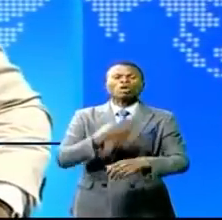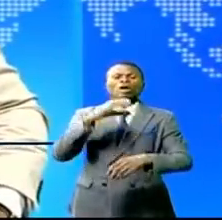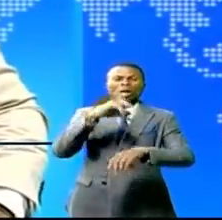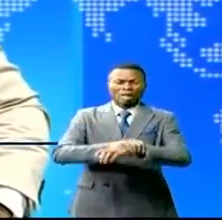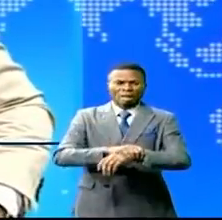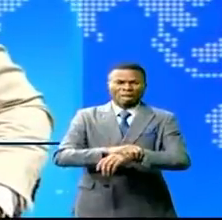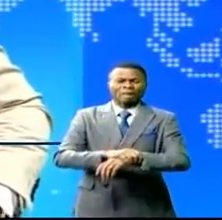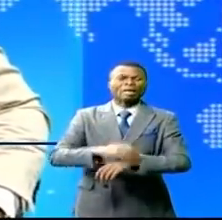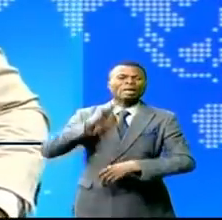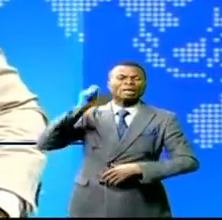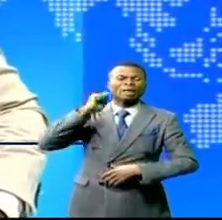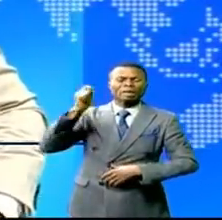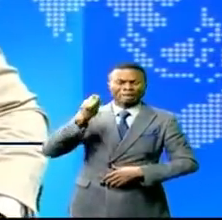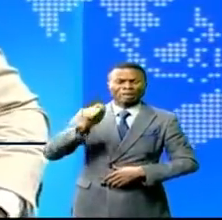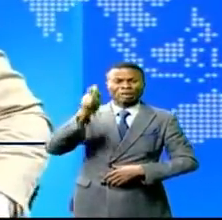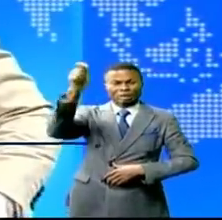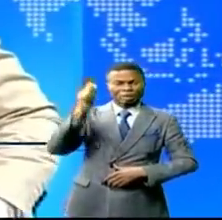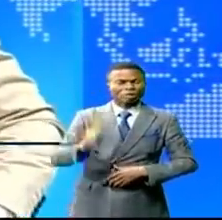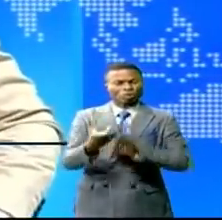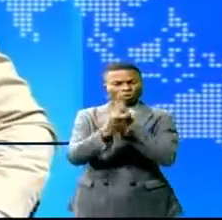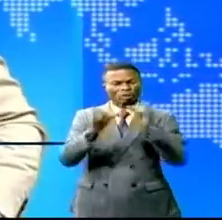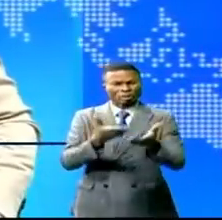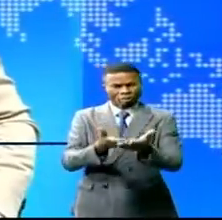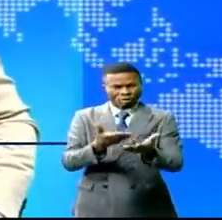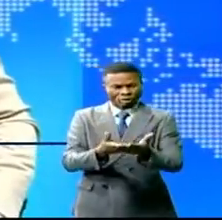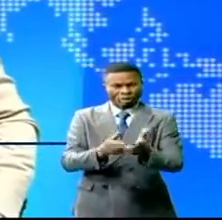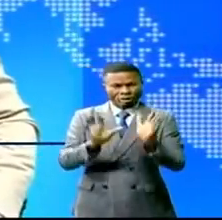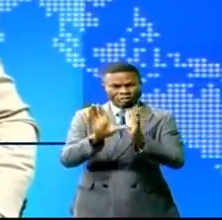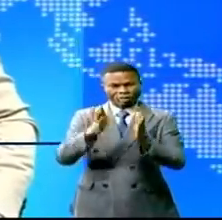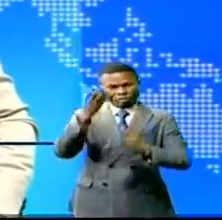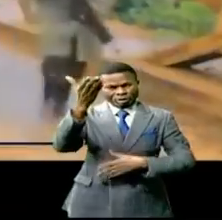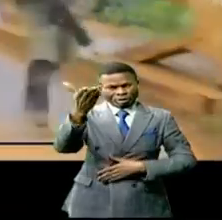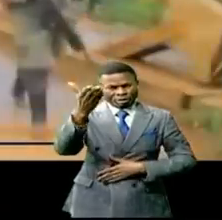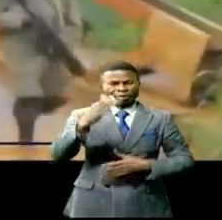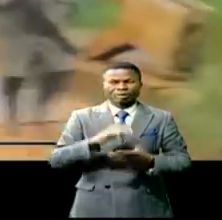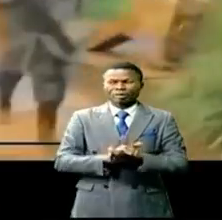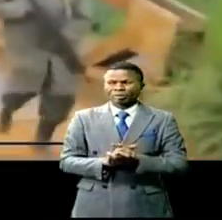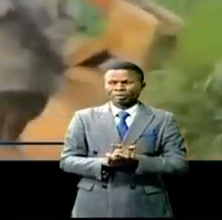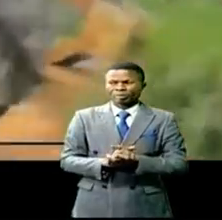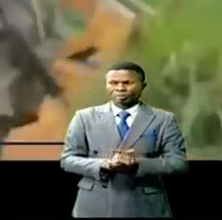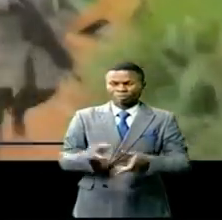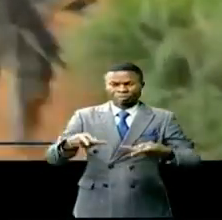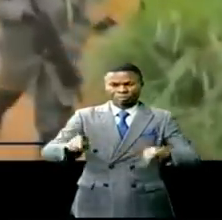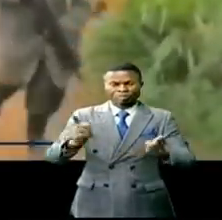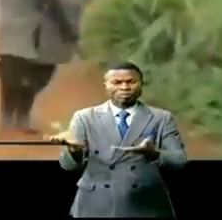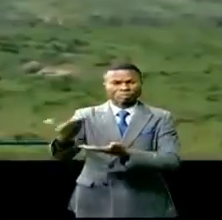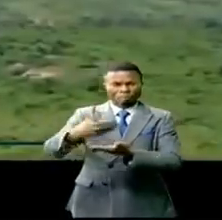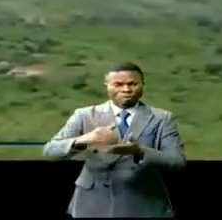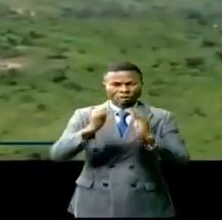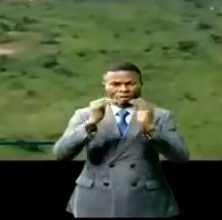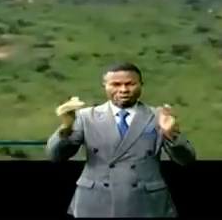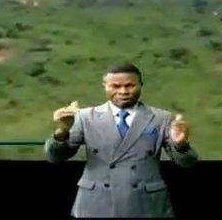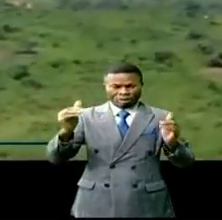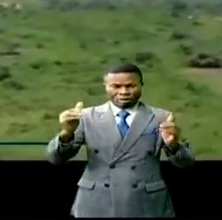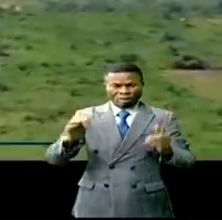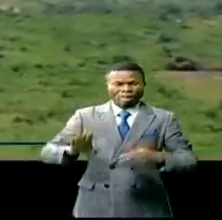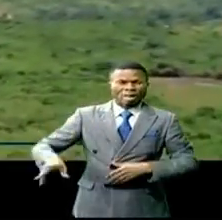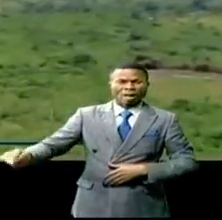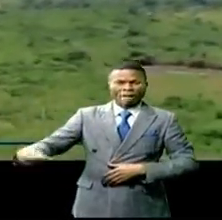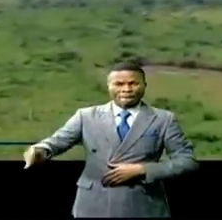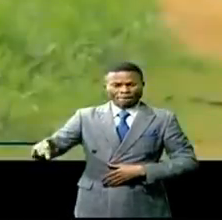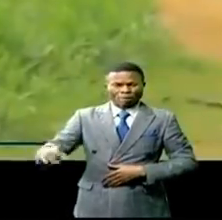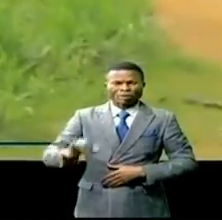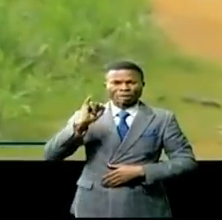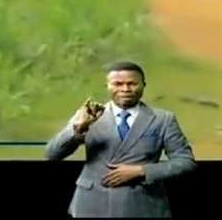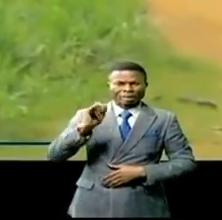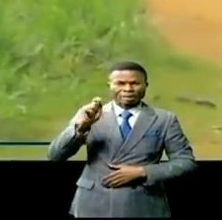armées de la république démocratique du congo ont regardé et permet pour les retours de la paix si l'ensemble de la province du victory au